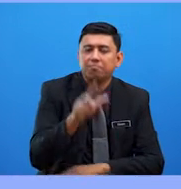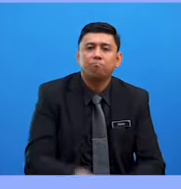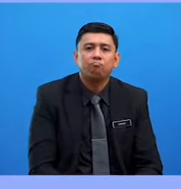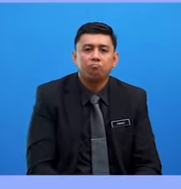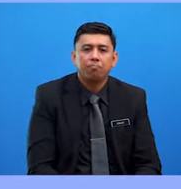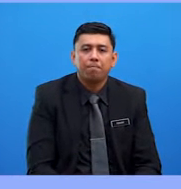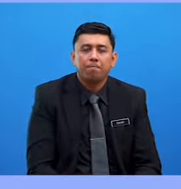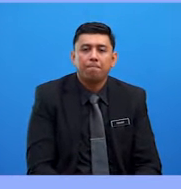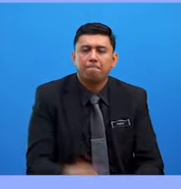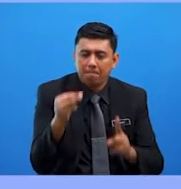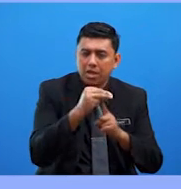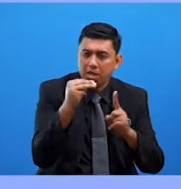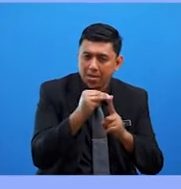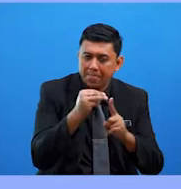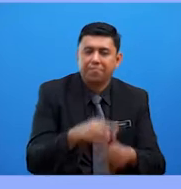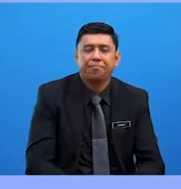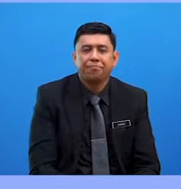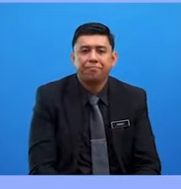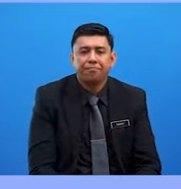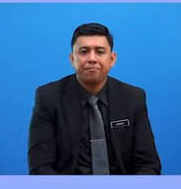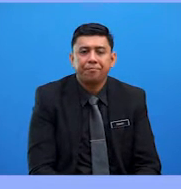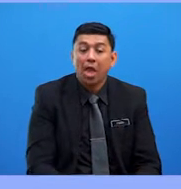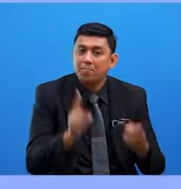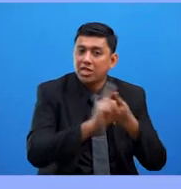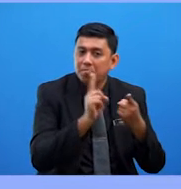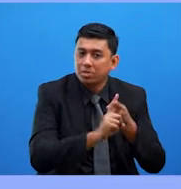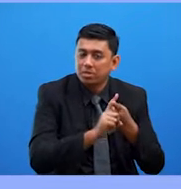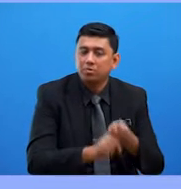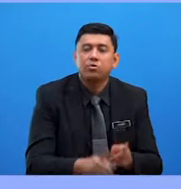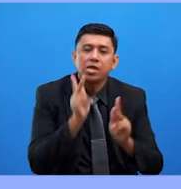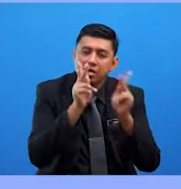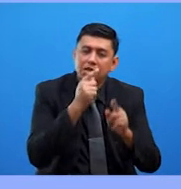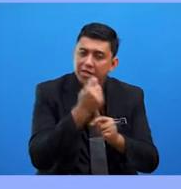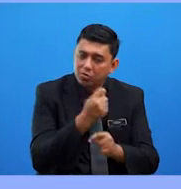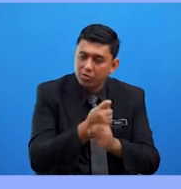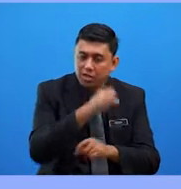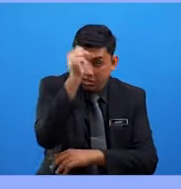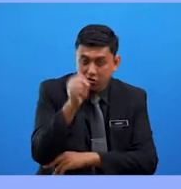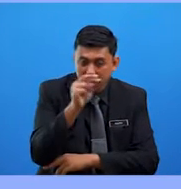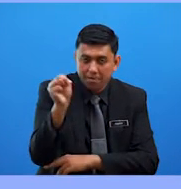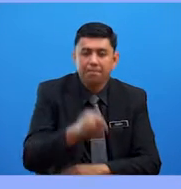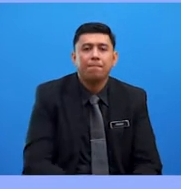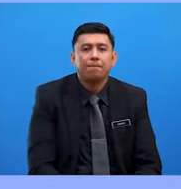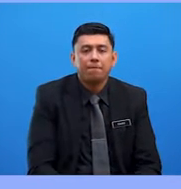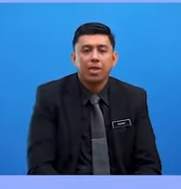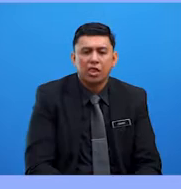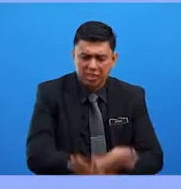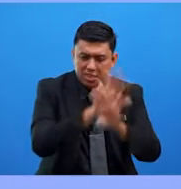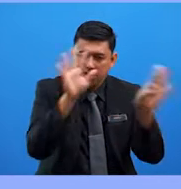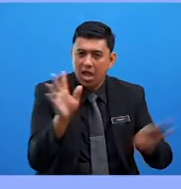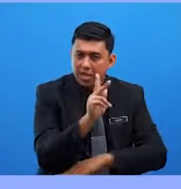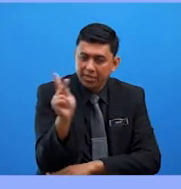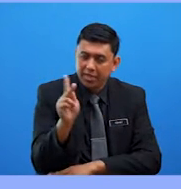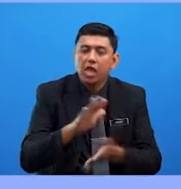ketiga, peruntukan markah. Pertama, kata tugas soalan adalah